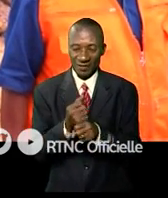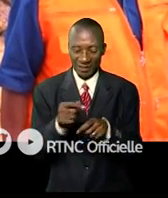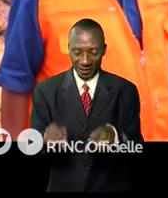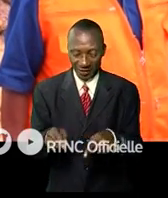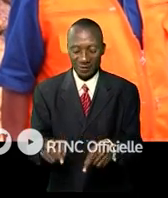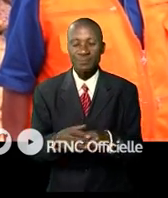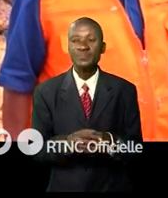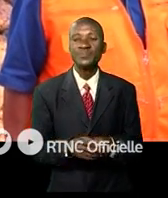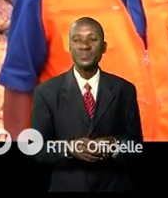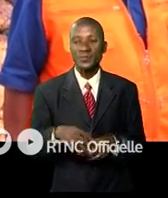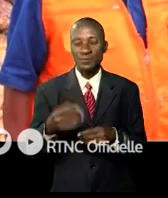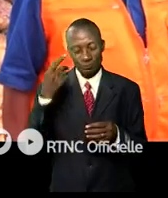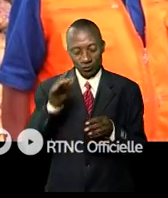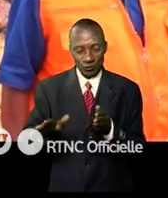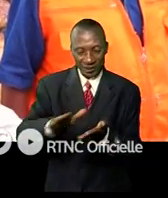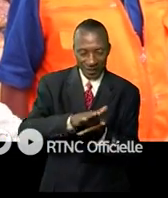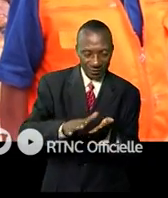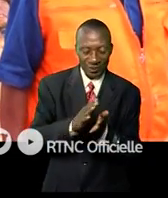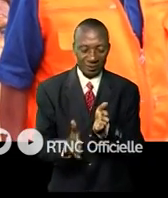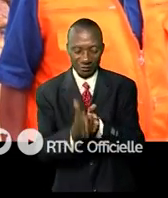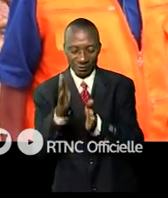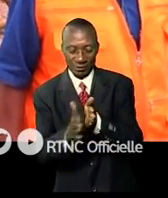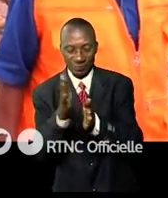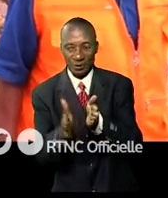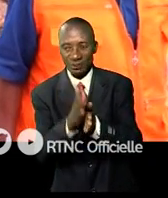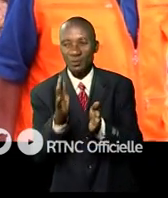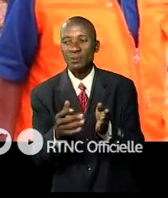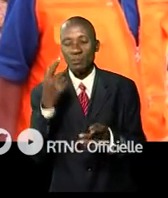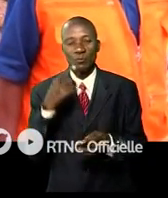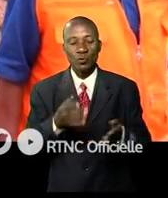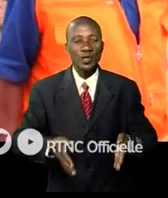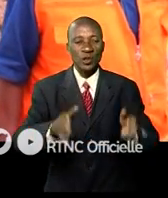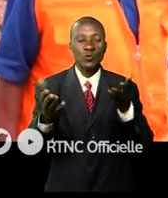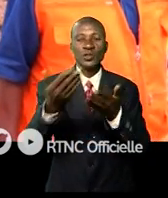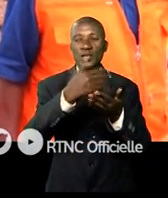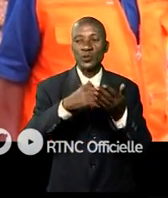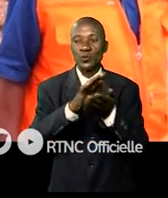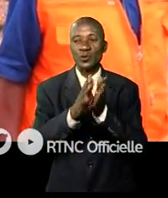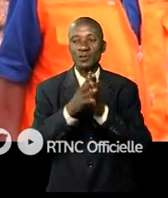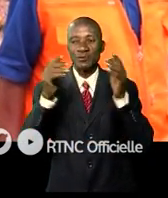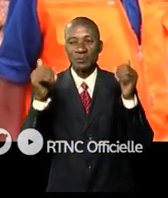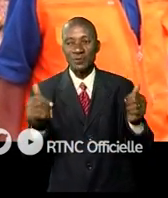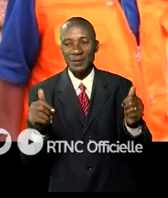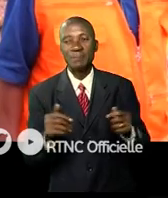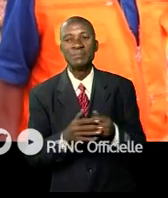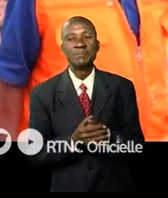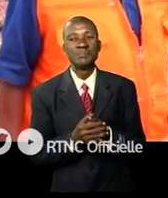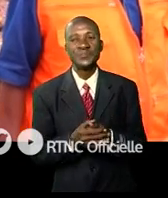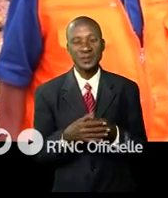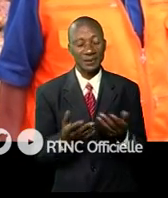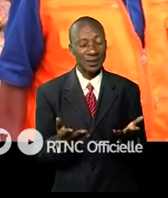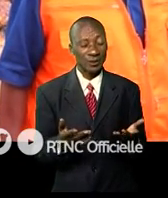et ça se passe bien. On va progresser sur les autres sites pour voir aussi là où nous pouvons intervenir